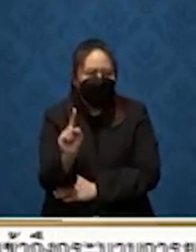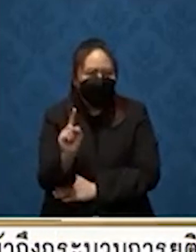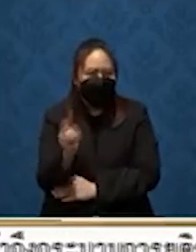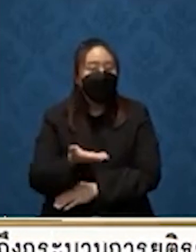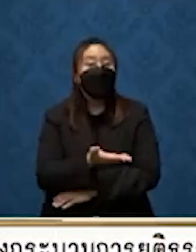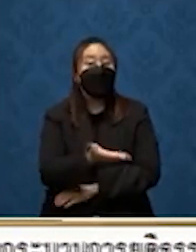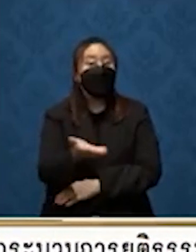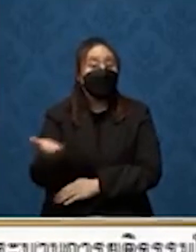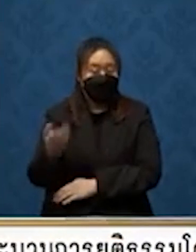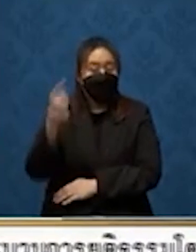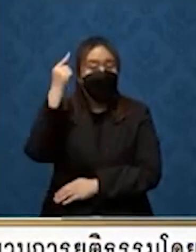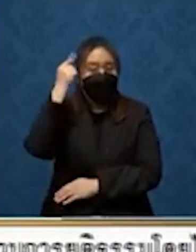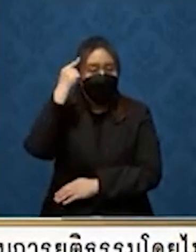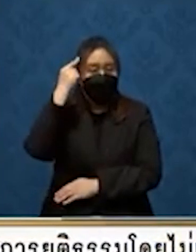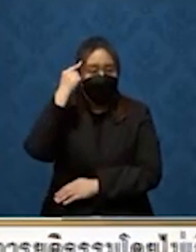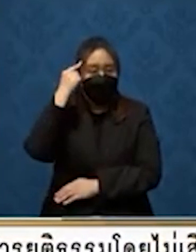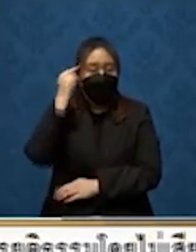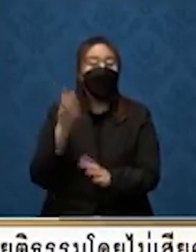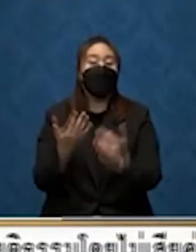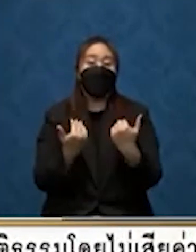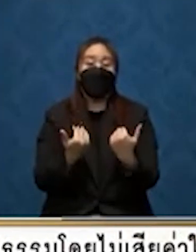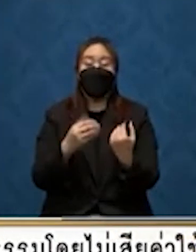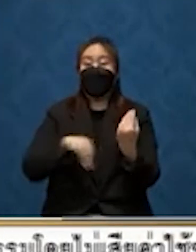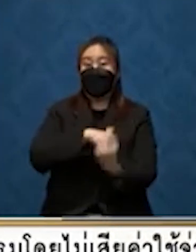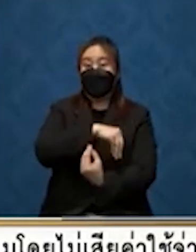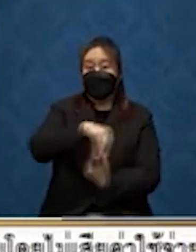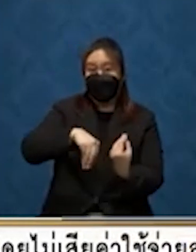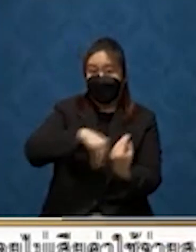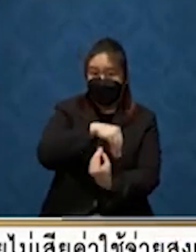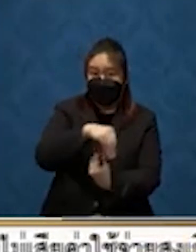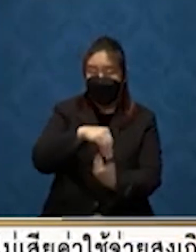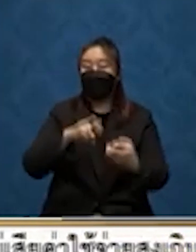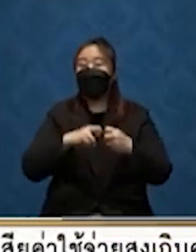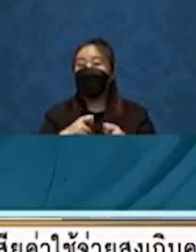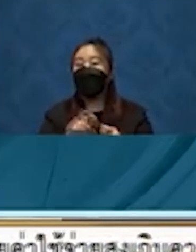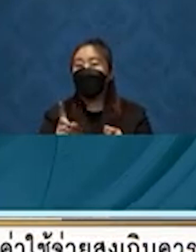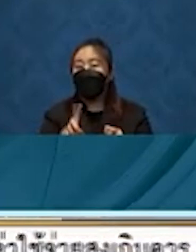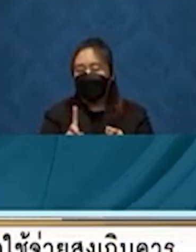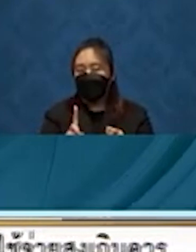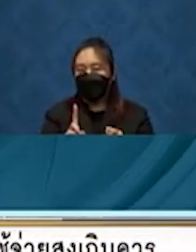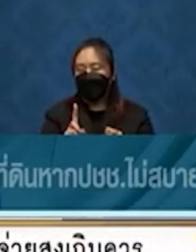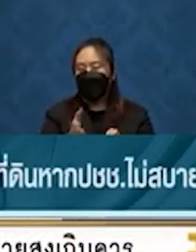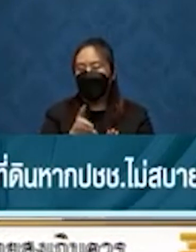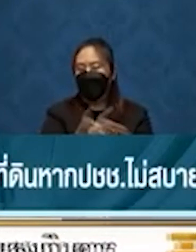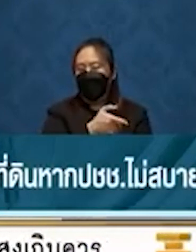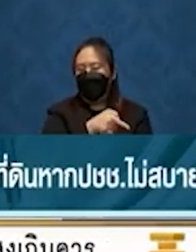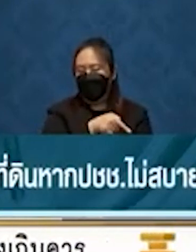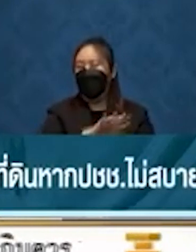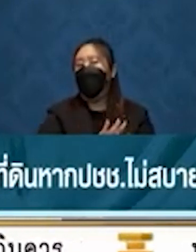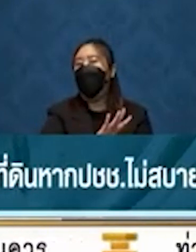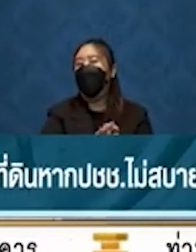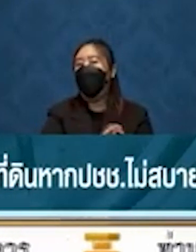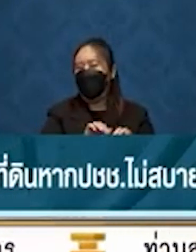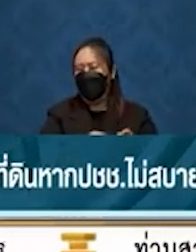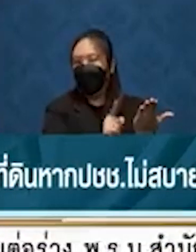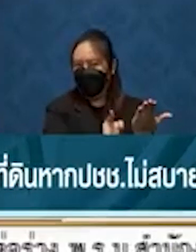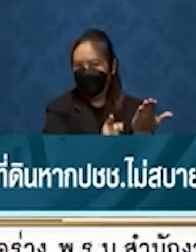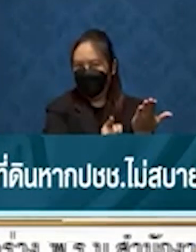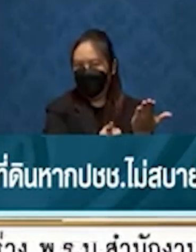ปิดโอกาสให้คนต่างชาติมาลงทุนโดยมีแรงดึงดูดเรื่องที่อยู่อาศัยเพื่อให้เข้ามาลงทุนในระยะยาวครับ